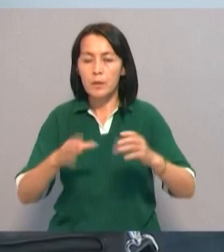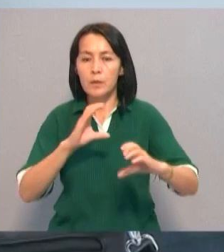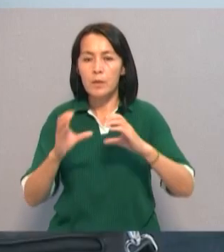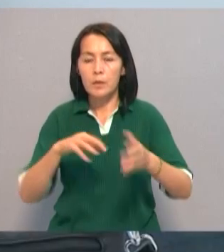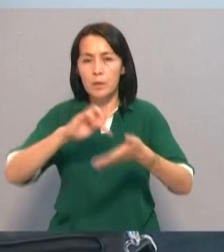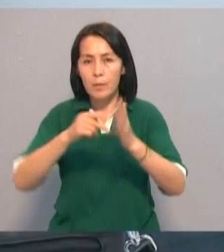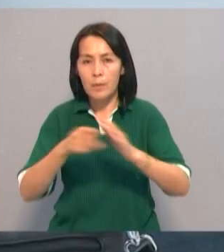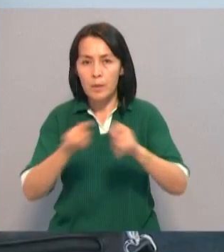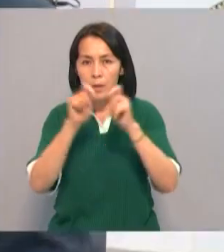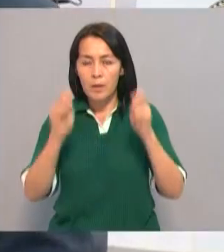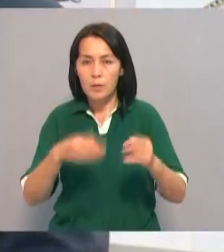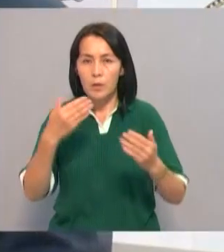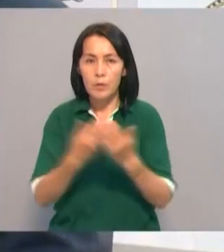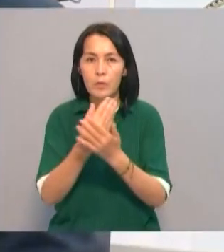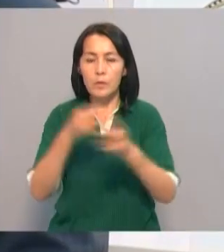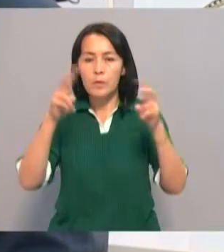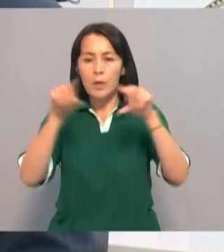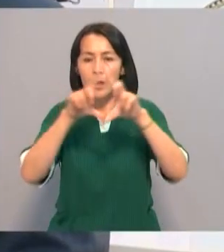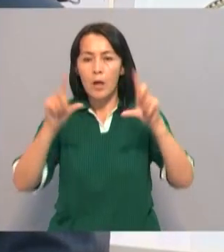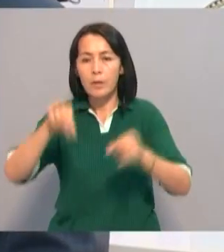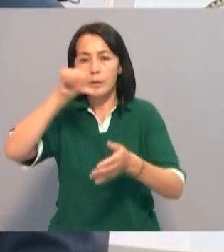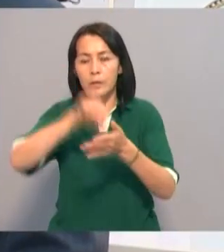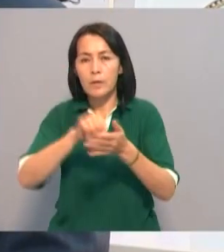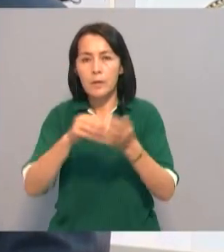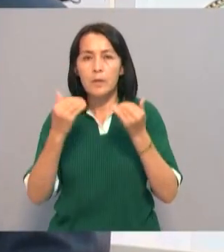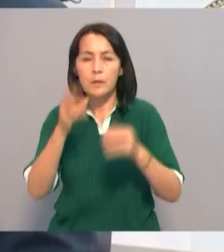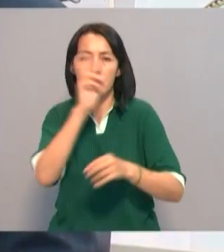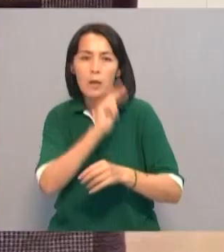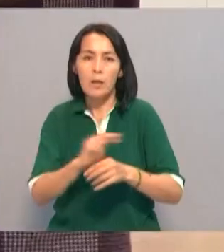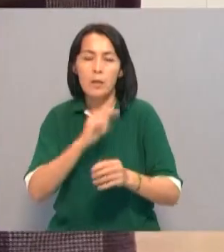Планируется открыть современные лаборатории и внедрить передовые образовательные программы.